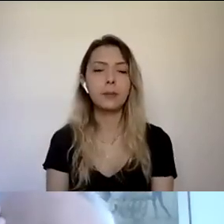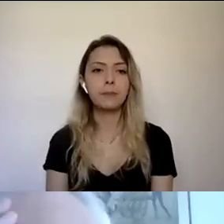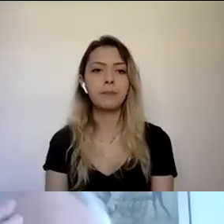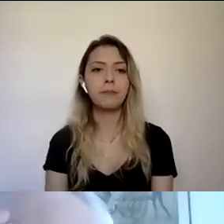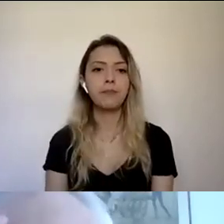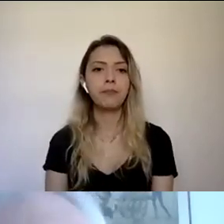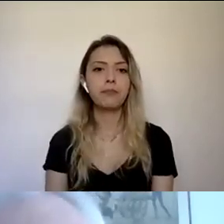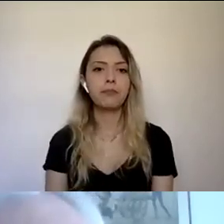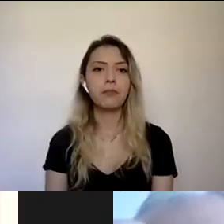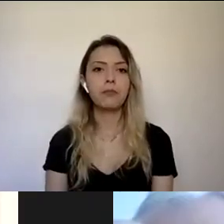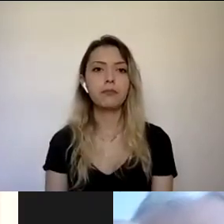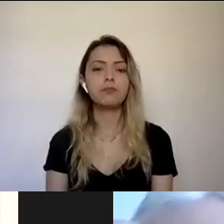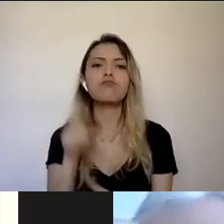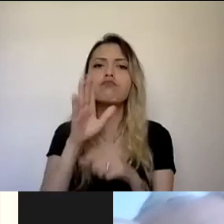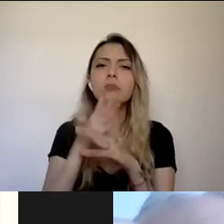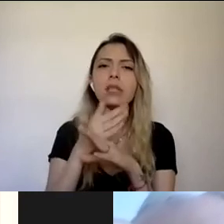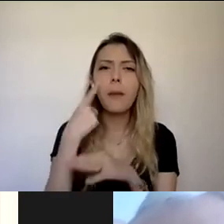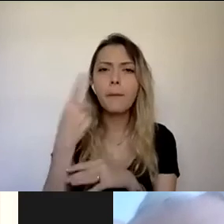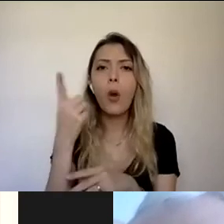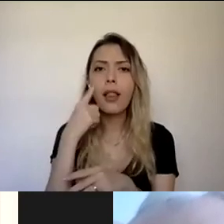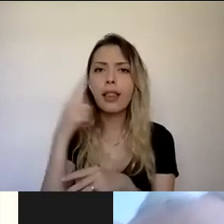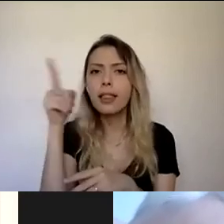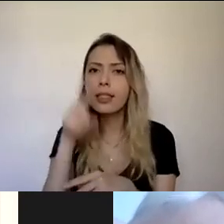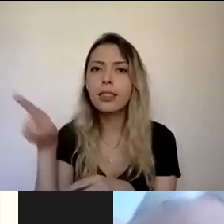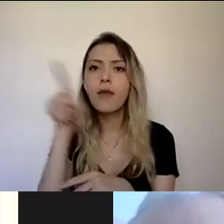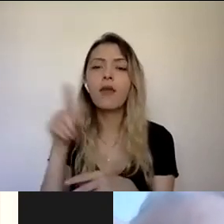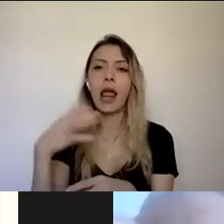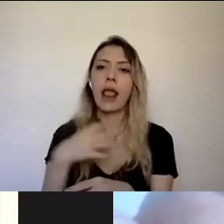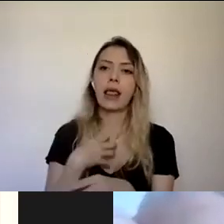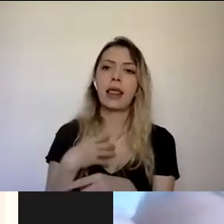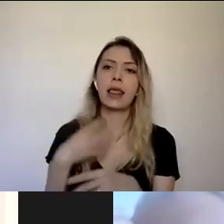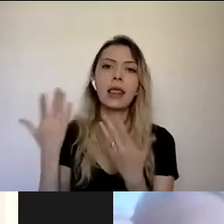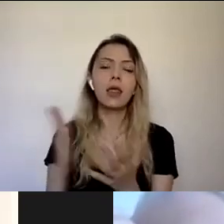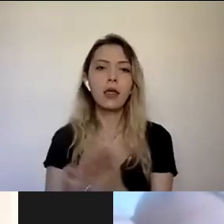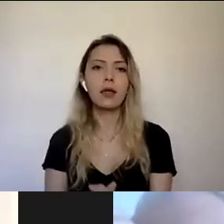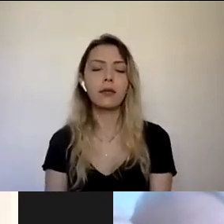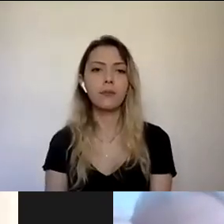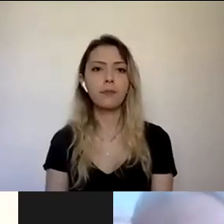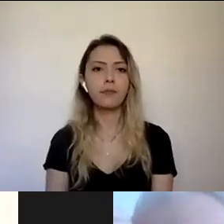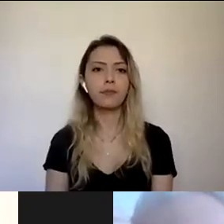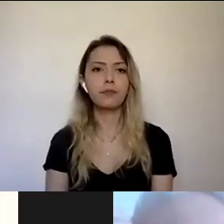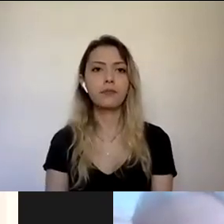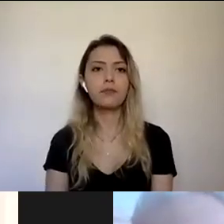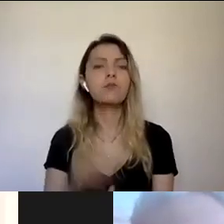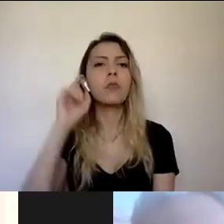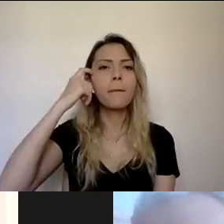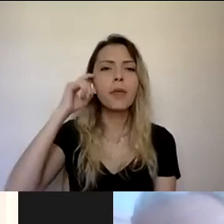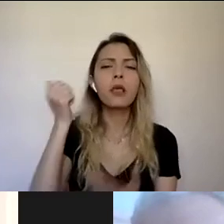Bu sebeple de aslında devletler doğrudan kendileri de hani örneğin istatistik toplarken